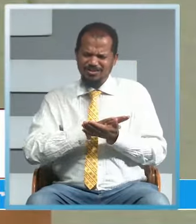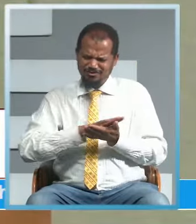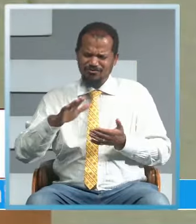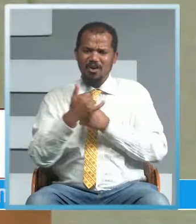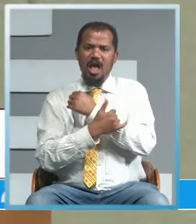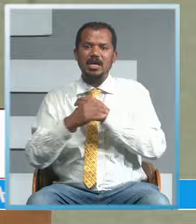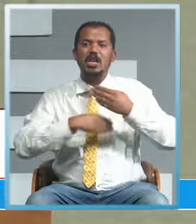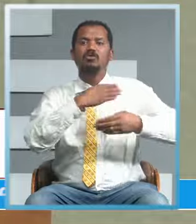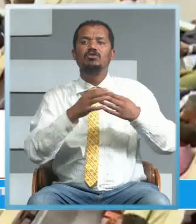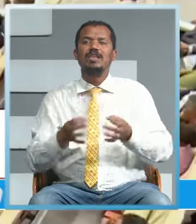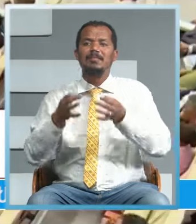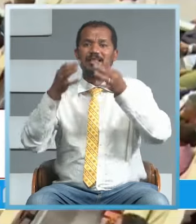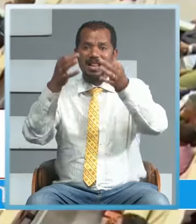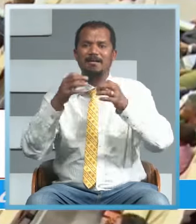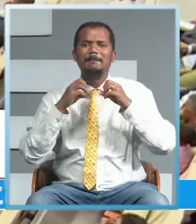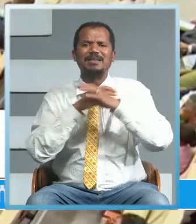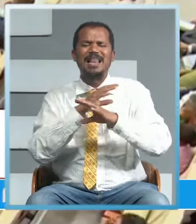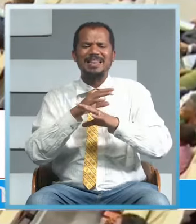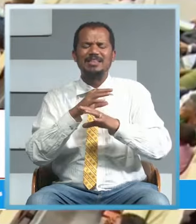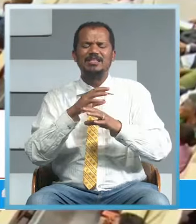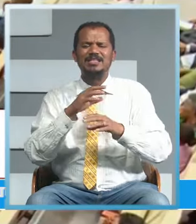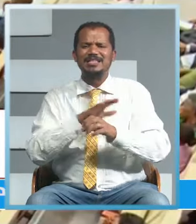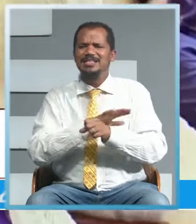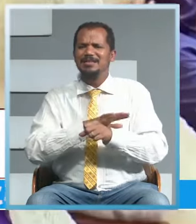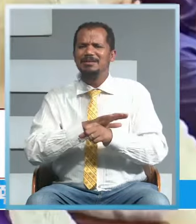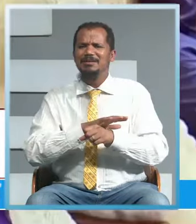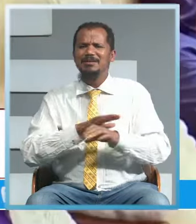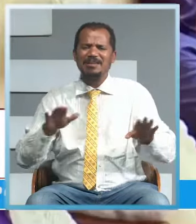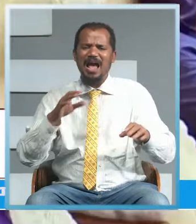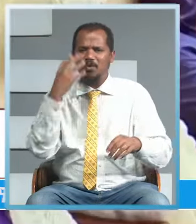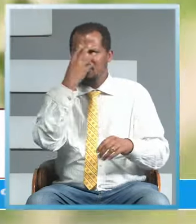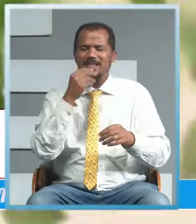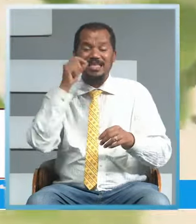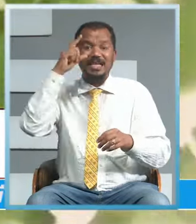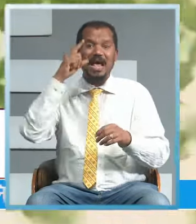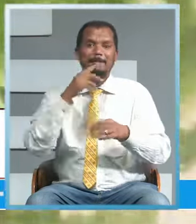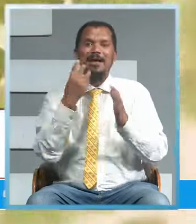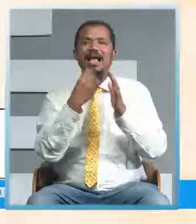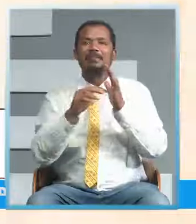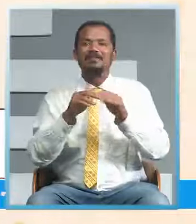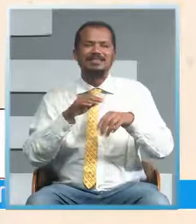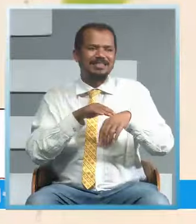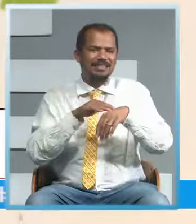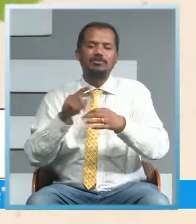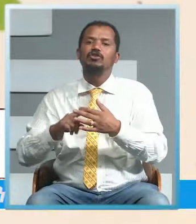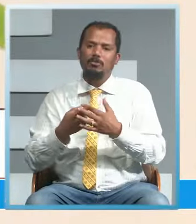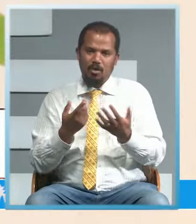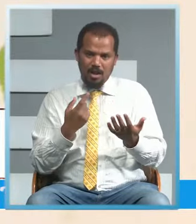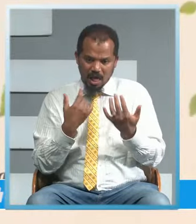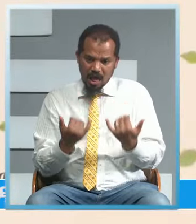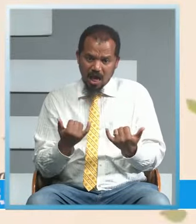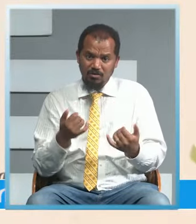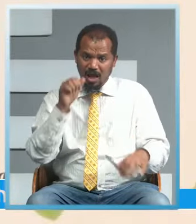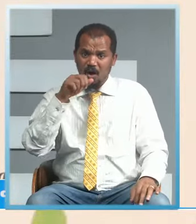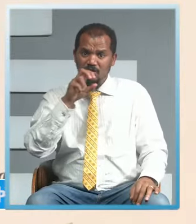ጽዱ ሀገርን ለትውልድ ለማስረከብ ብክለት ይብቃ ውበት ይንቃ በሚል መሪ ሀሳብ በመጋቢት ወር ንቅናቄ ተጀምሯል ብሏል።